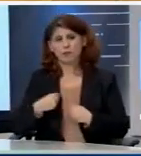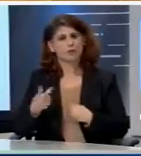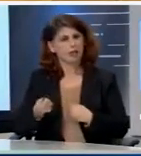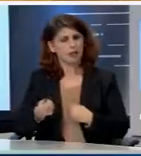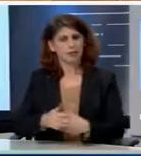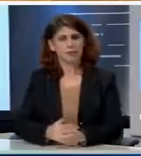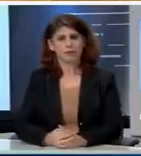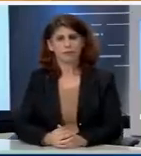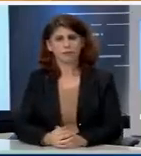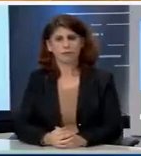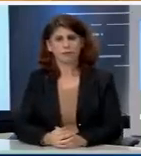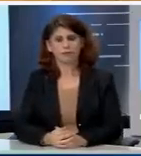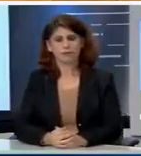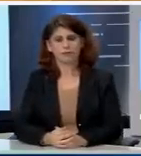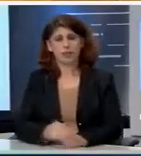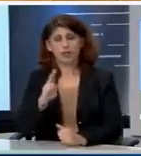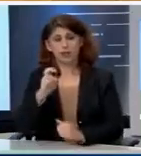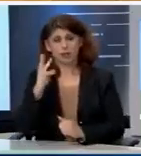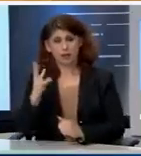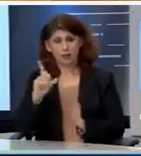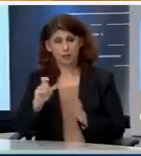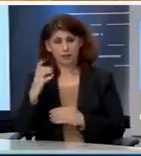έκανα? Με την